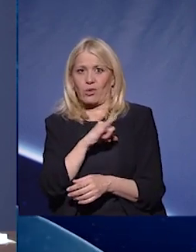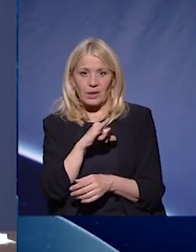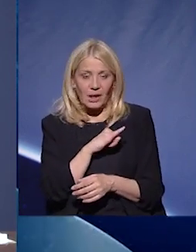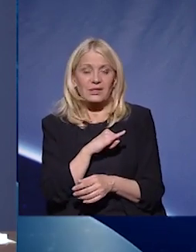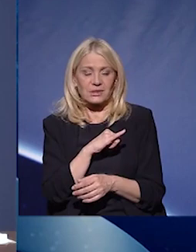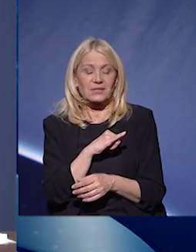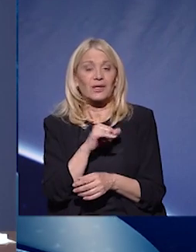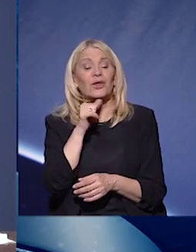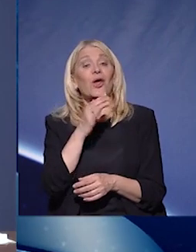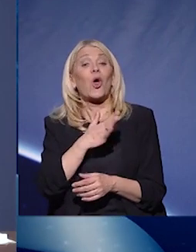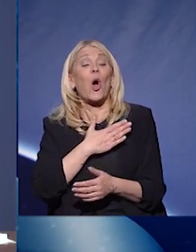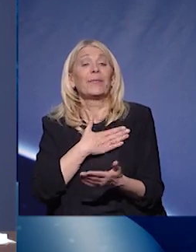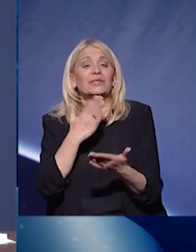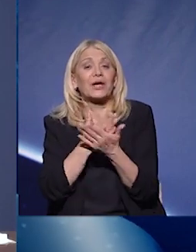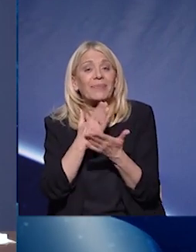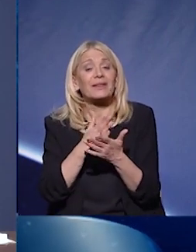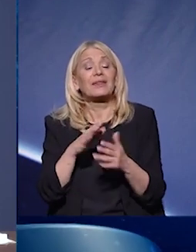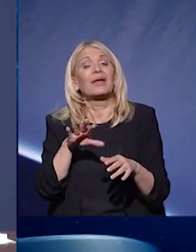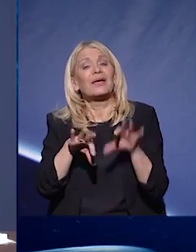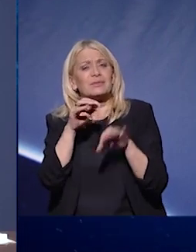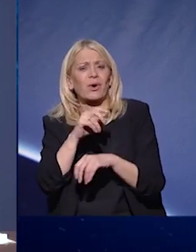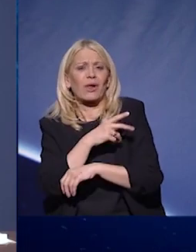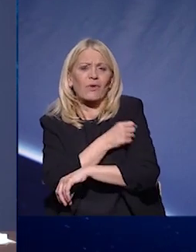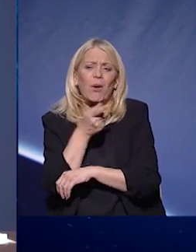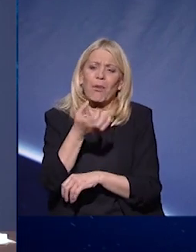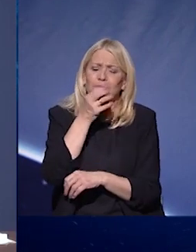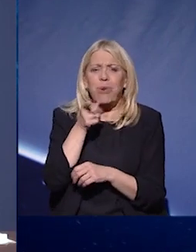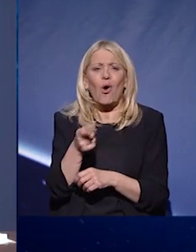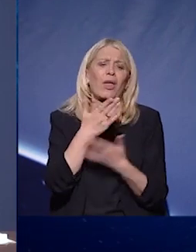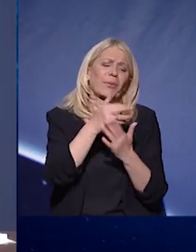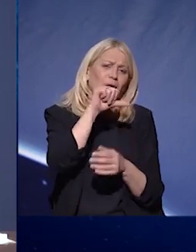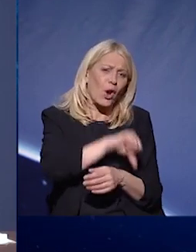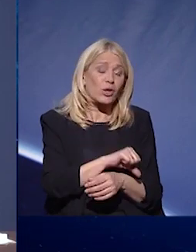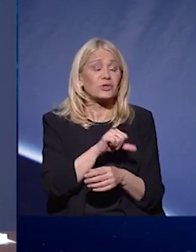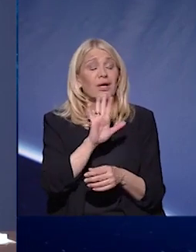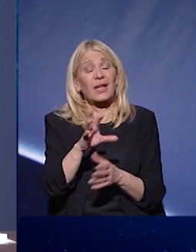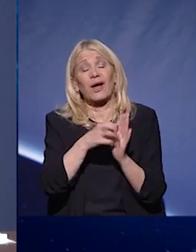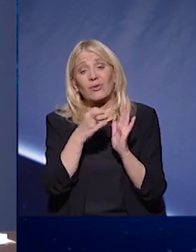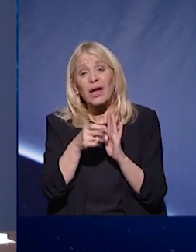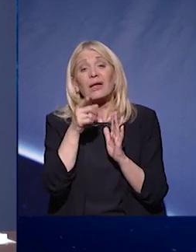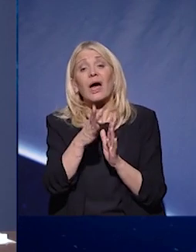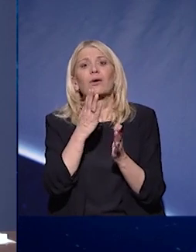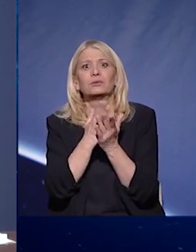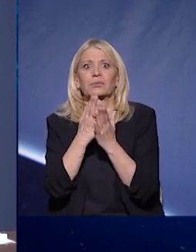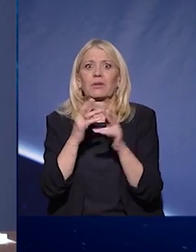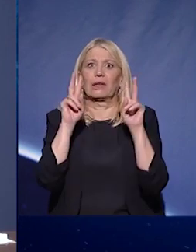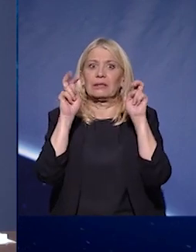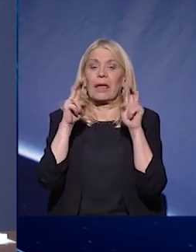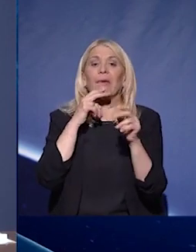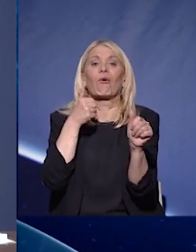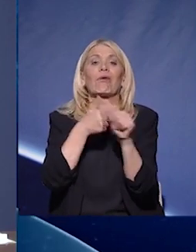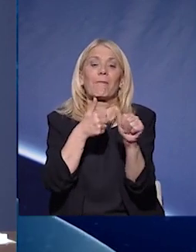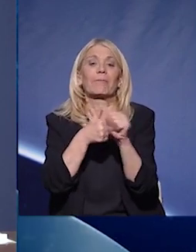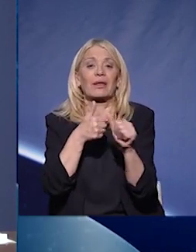i opet će biti izbor vakcina, ova će biti bolja, ona će biti lošija i tako dalje, to će biti teme koje prate